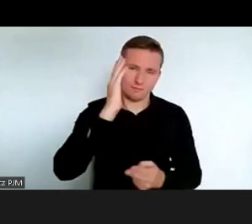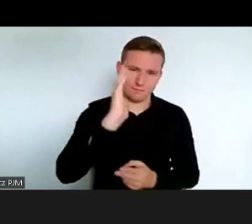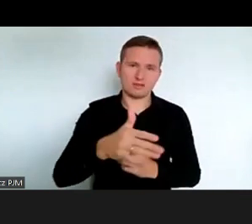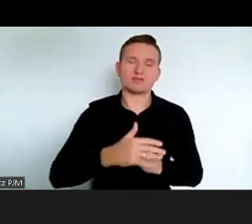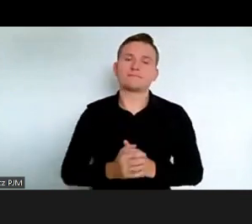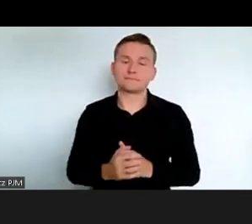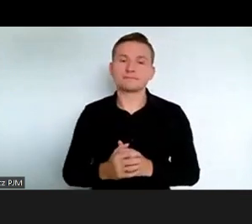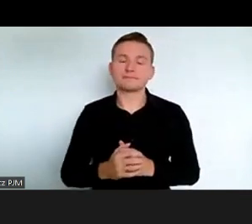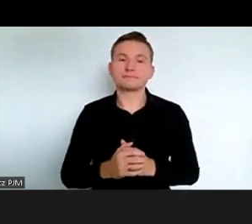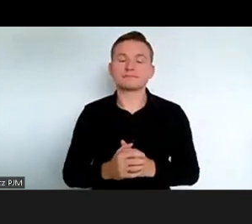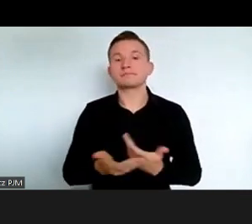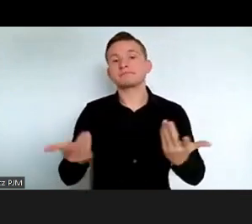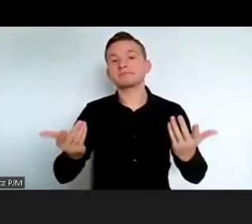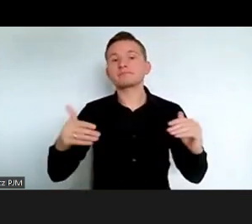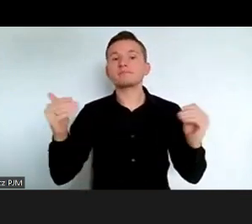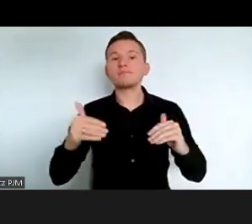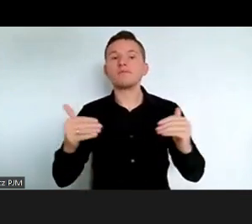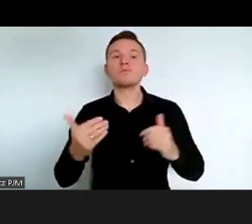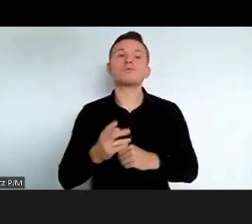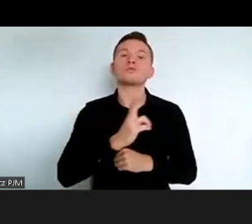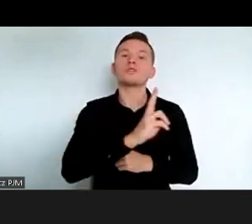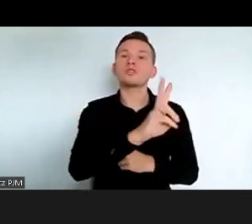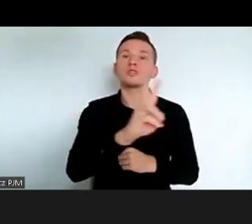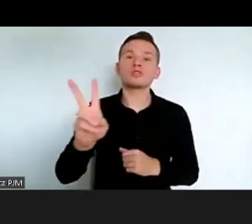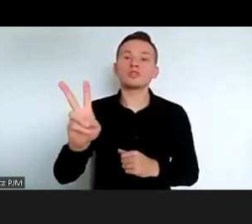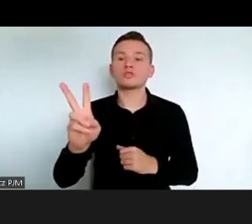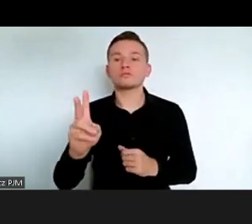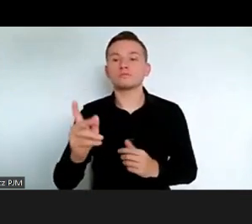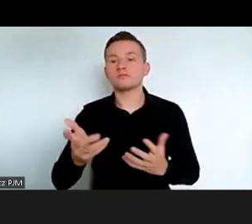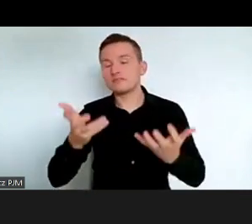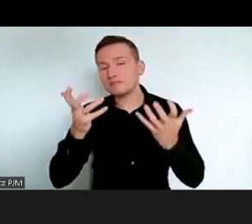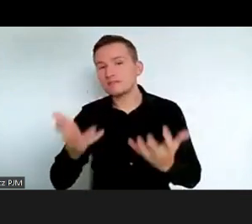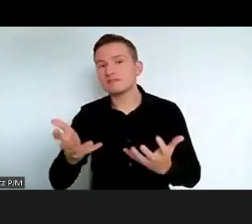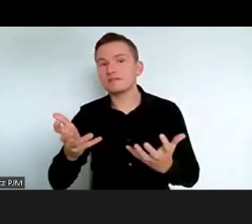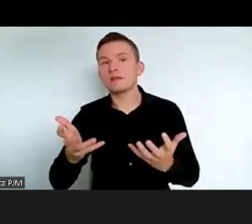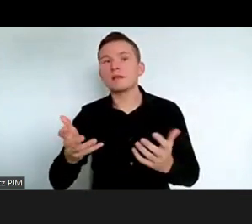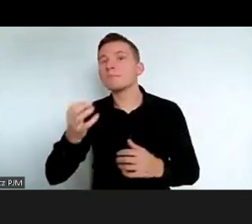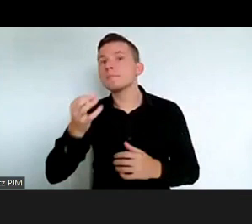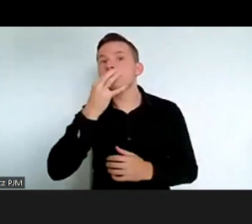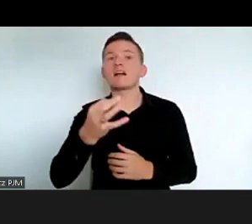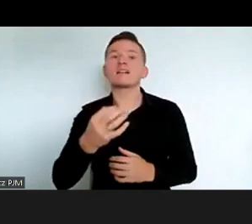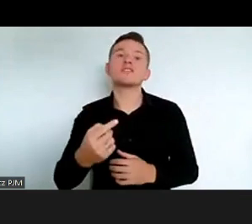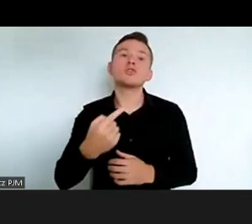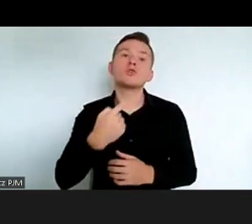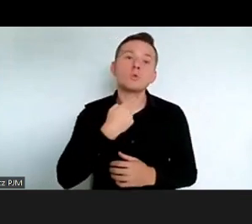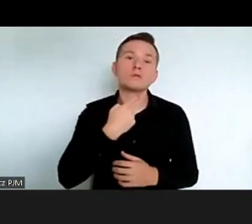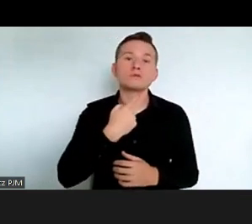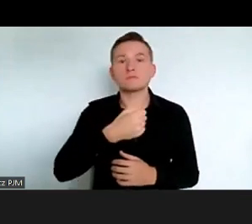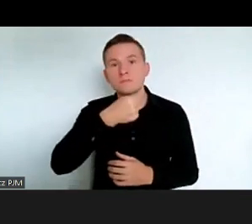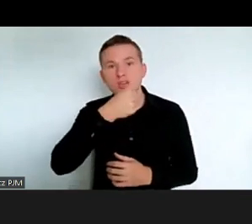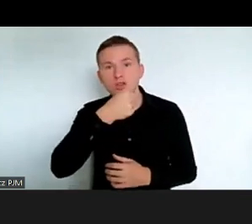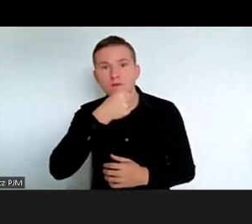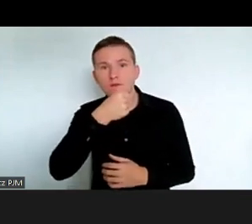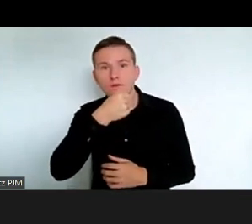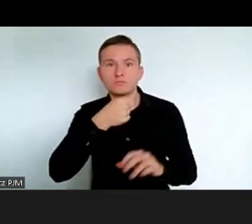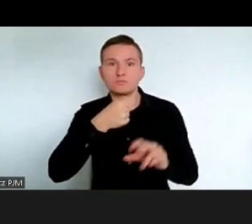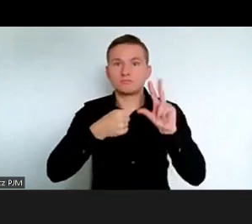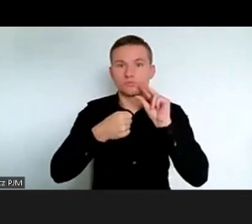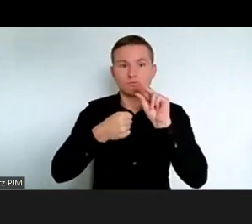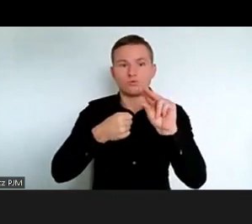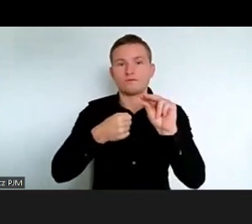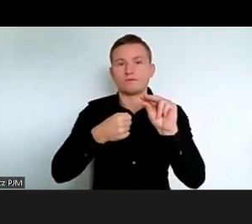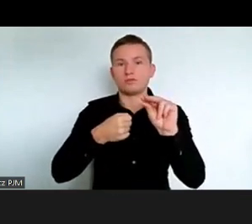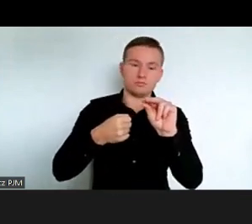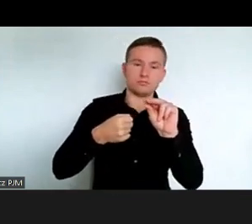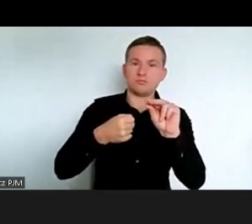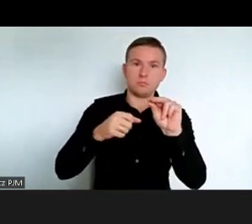może ktoś z państwa miałby ochotę zadać pytanie głosowe, czyli włączyć mikrofon i zadać pytanie, albo też jeszcze jakieś